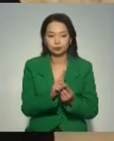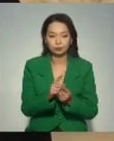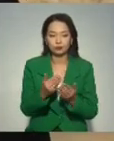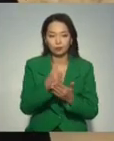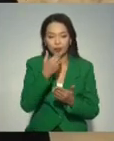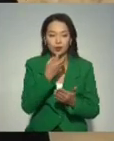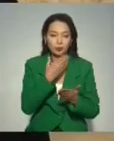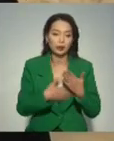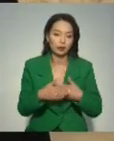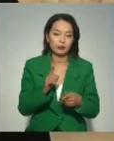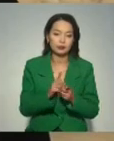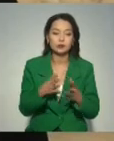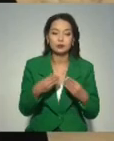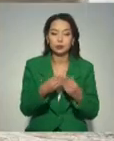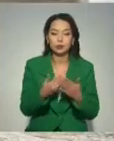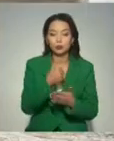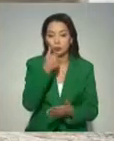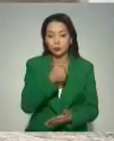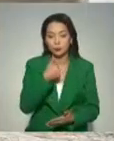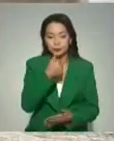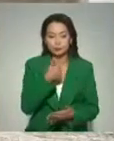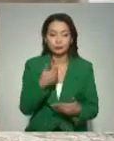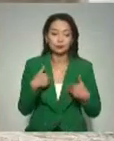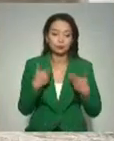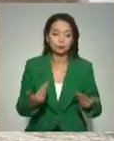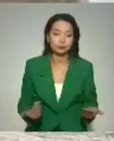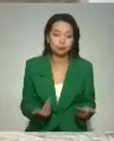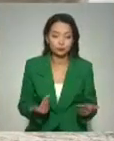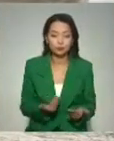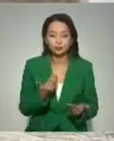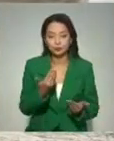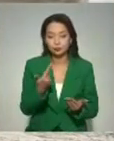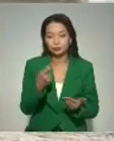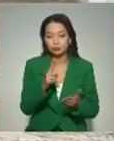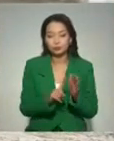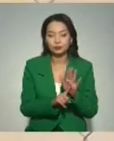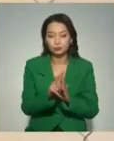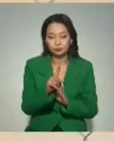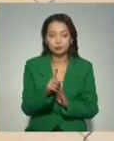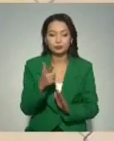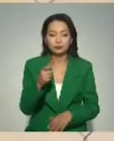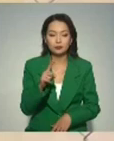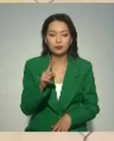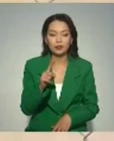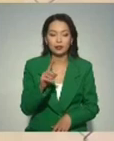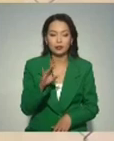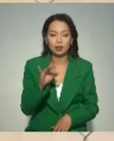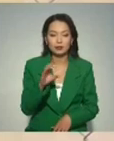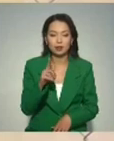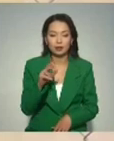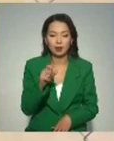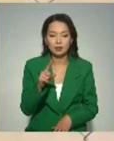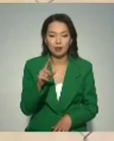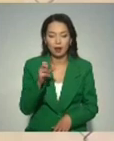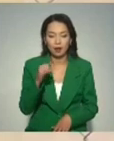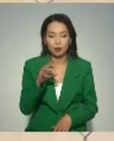и радости Новый год. Поздравляю жителей с приходом голубого топлива. Газовики «Кастрансгаз Аймак», пользуясь случаем,